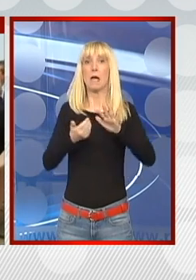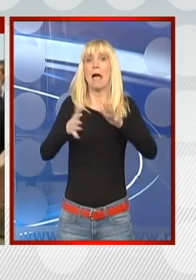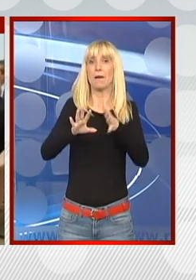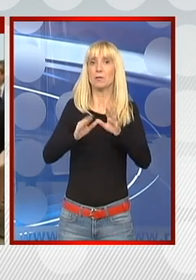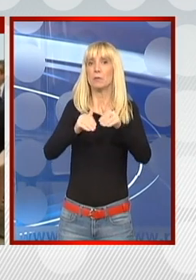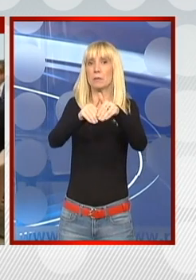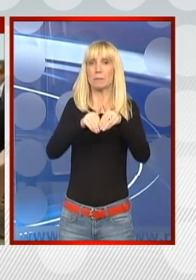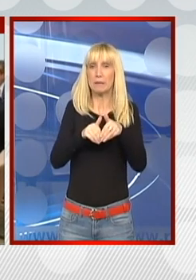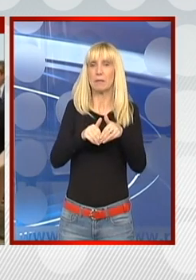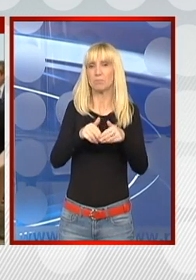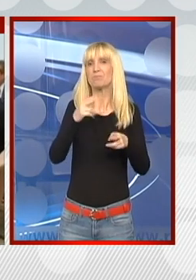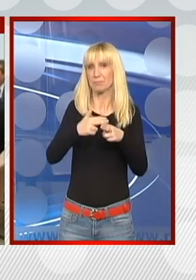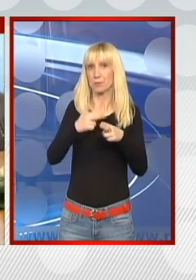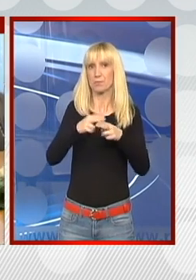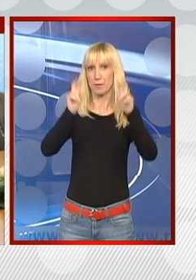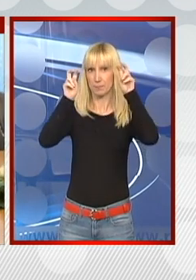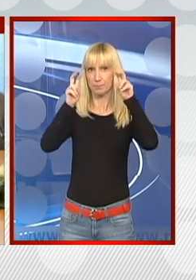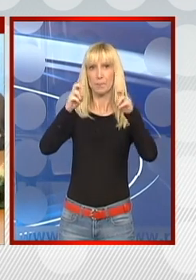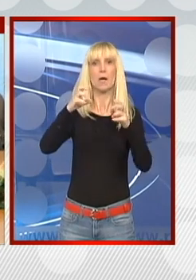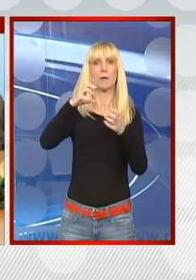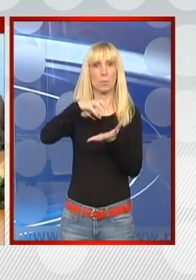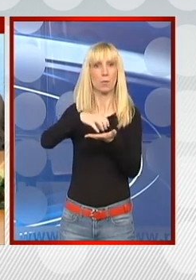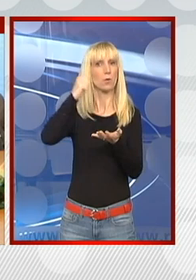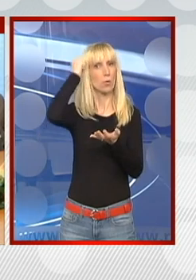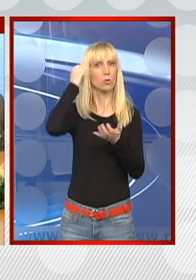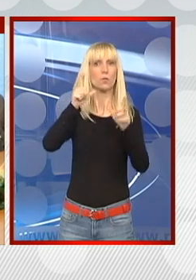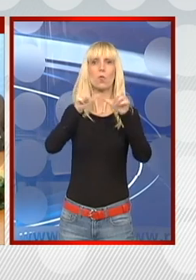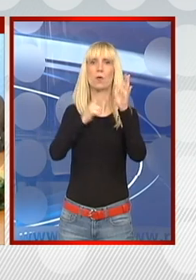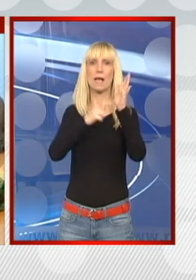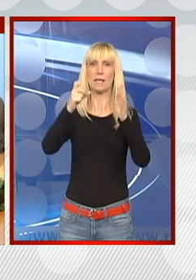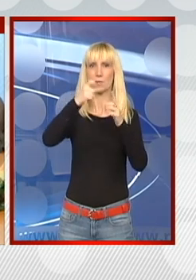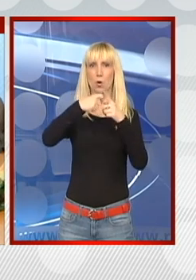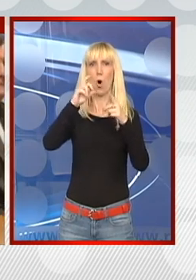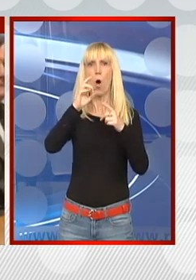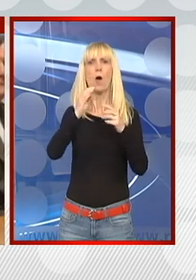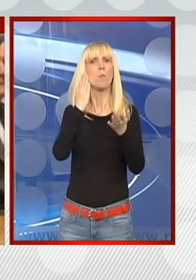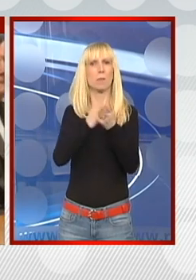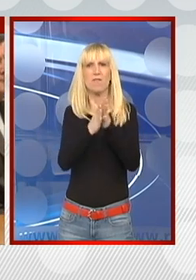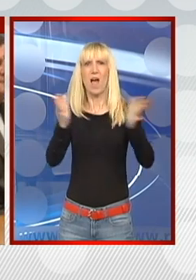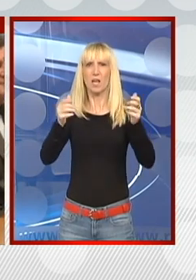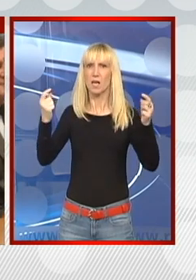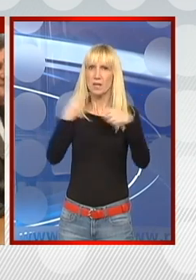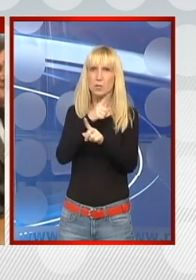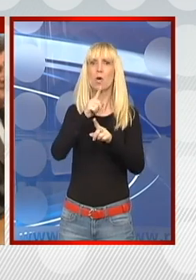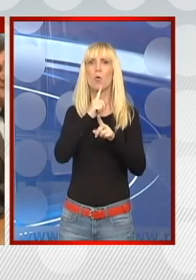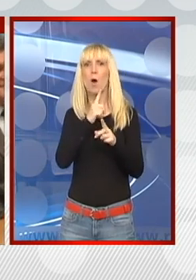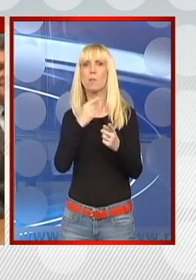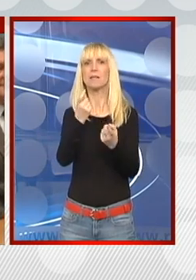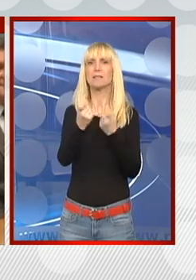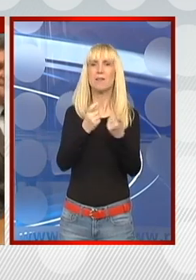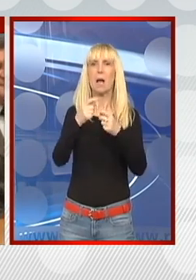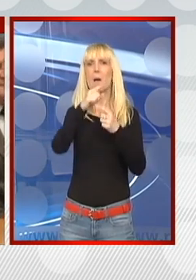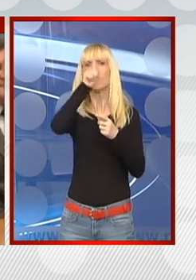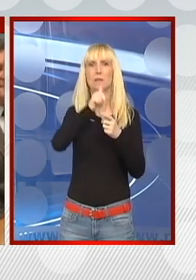Eventualni prijem tzv. Republike Kosovo, UNESCO, bilo bi tragična greška, koja bi dovela u pitanje opstanak